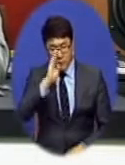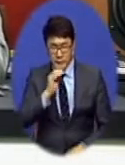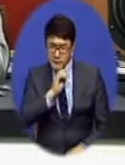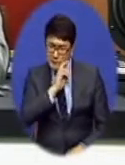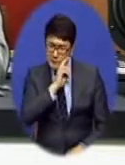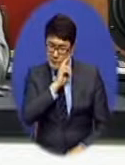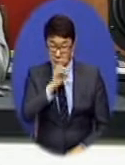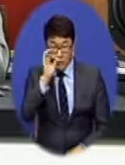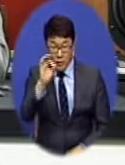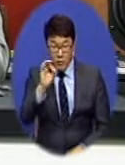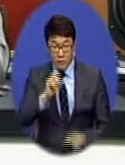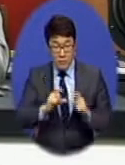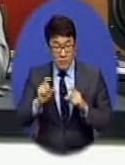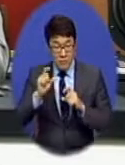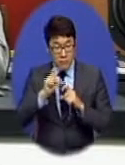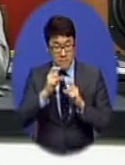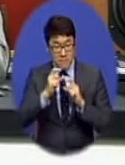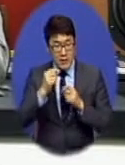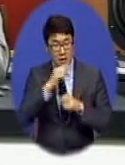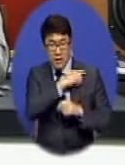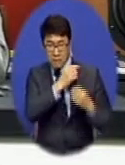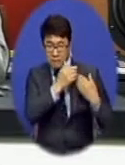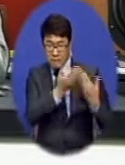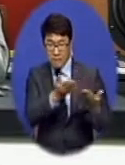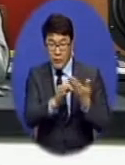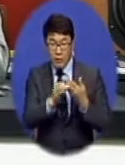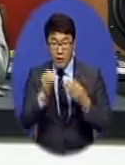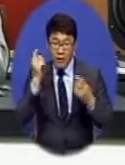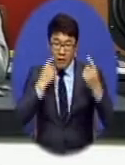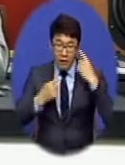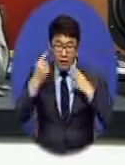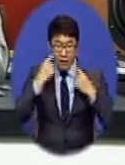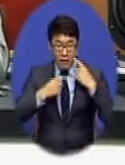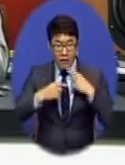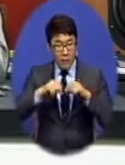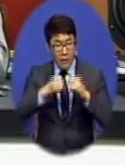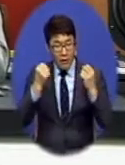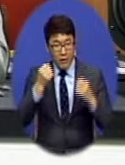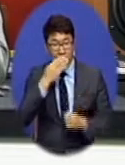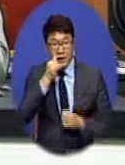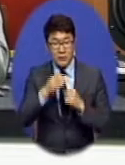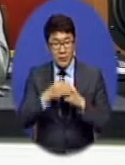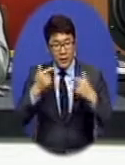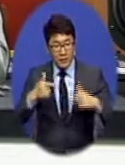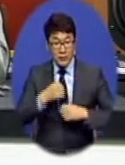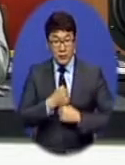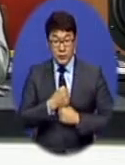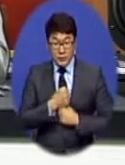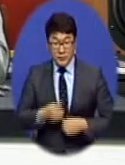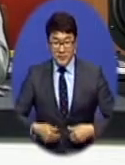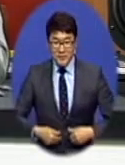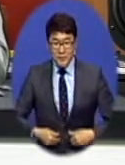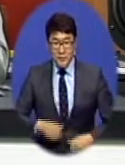네. 증상을 방치해두면 손상이 점차 심해지므로 주의가 필요하다고 합니다.